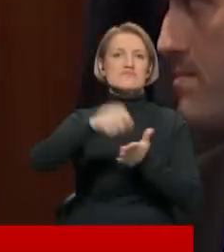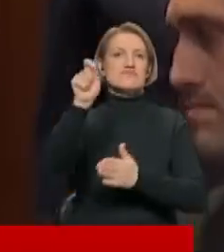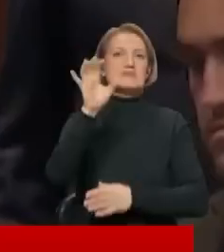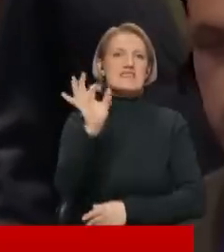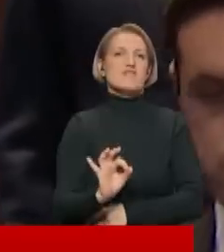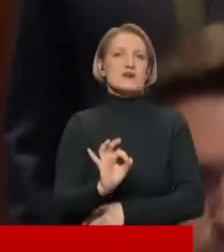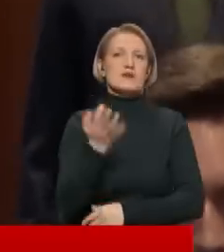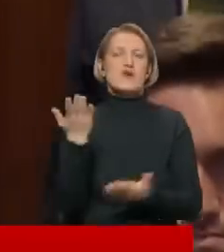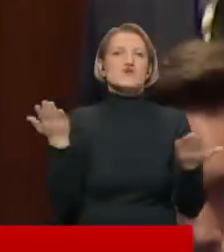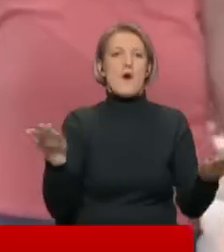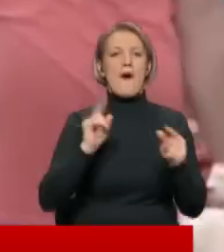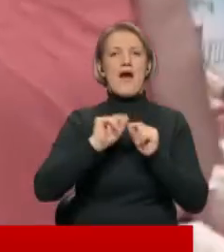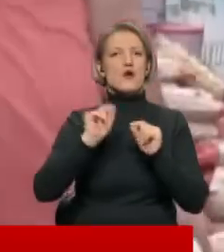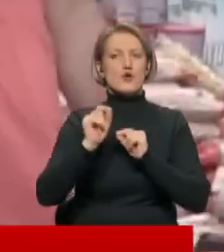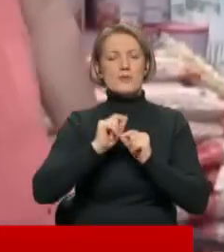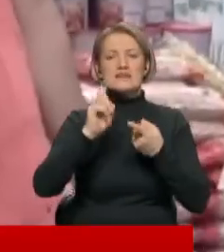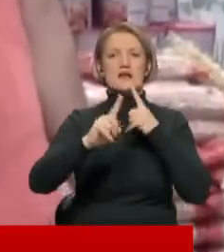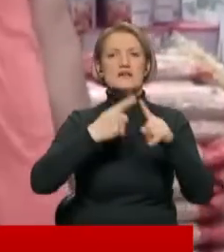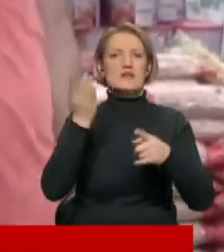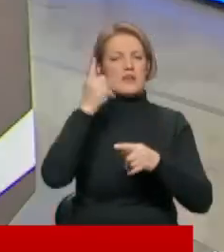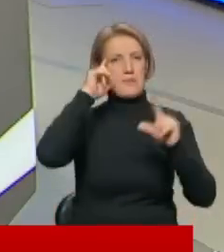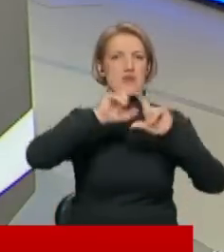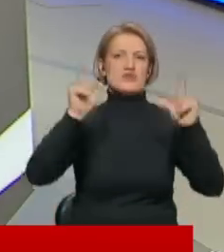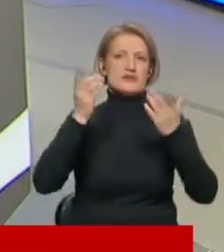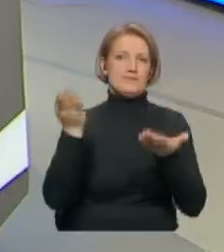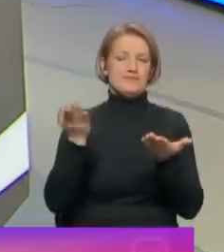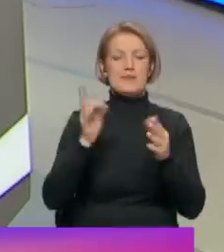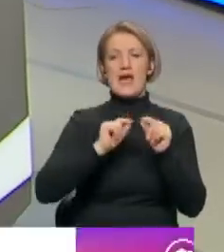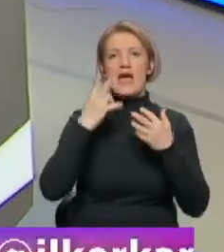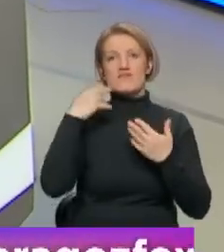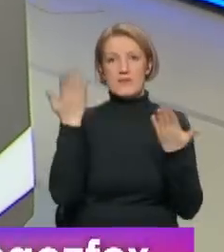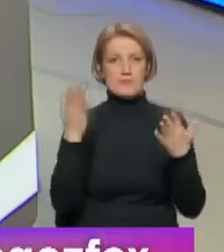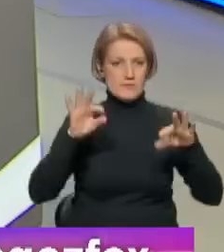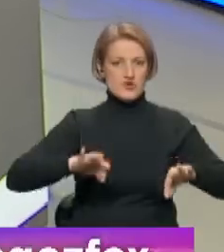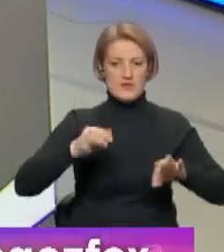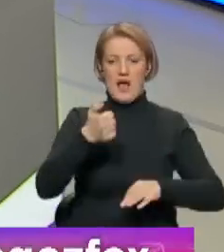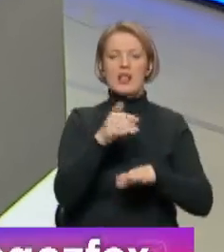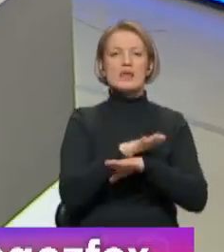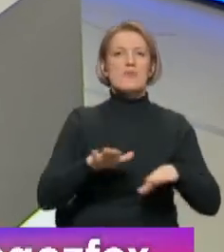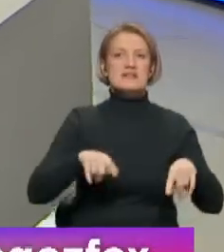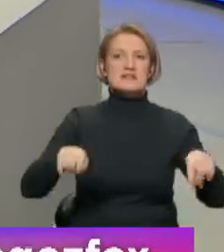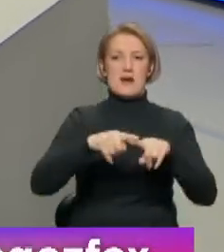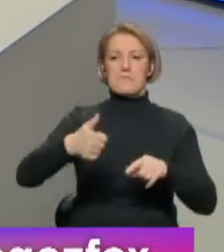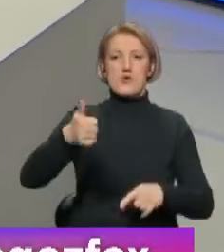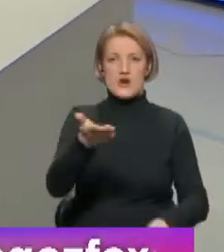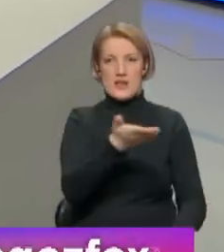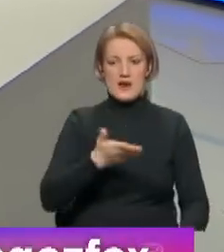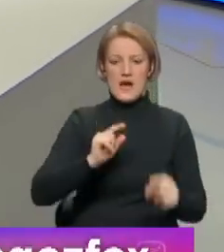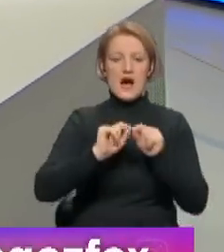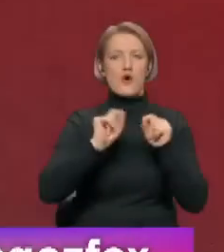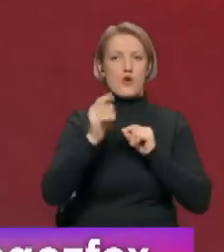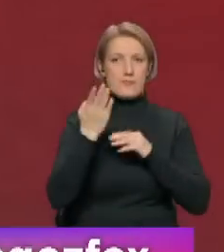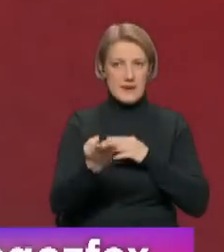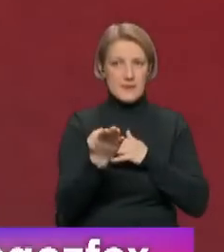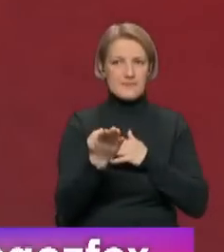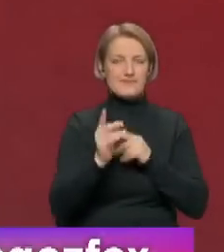ekonomi siyasetin en hararetli başlığın Efendim şimdi altılı masa liderleri ekonomi